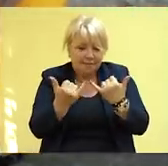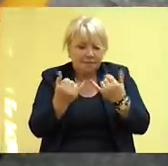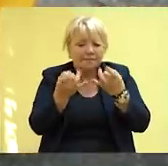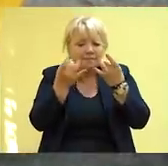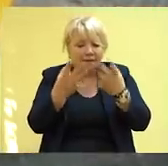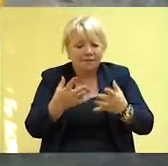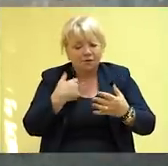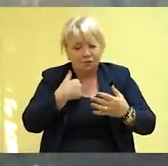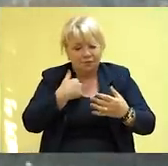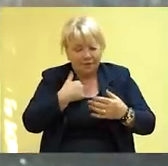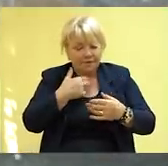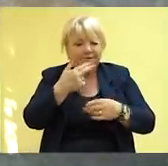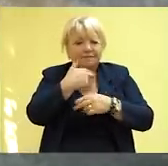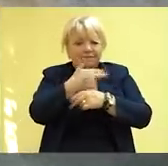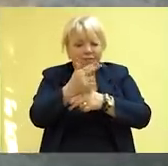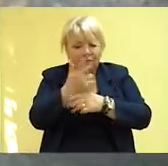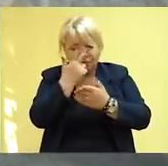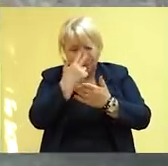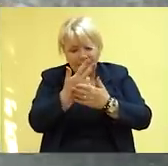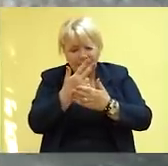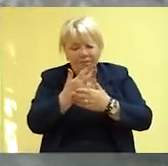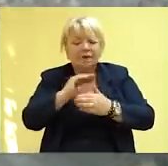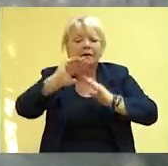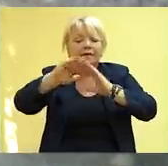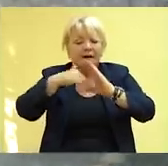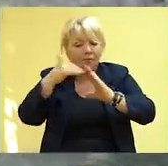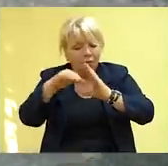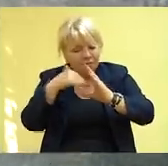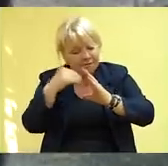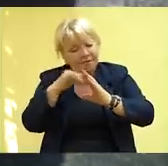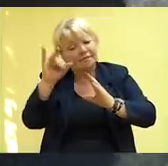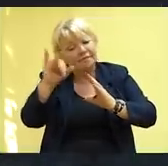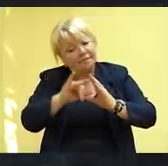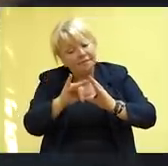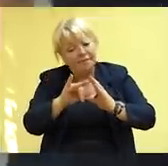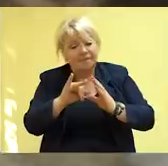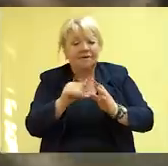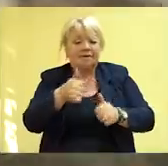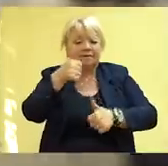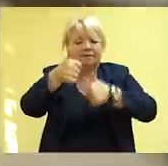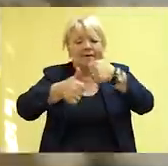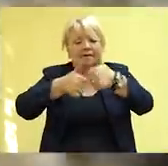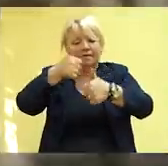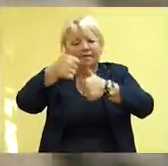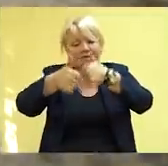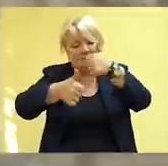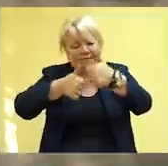მარტივად უყურეთ ჩვენ ვიდეოს ბოლომდე, გამოიწერეთ არხი და ალაიკეთ და დატკვით ამ ლამაზ მანქანას.